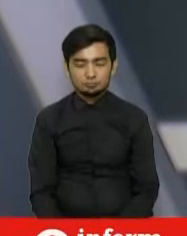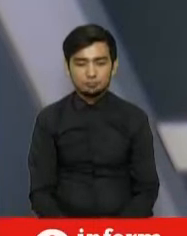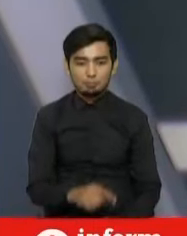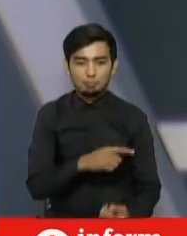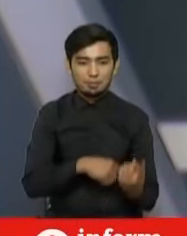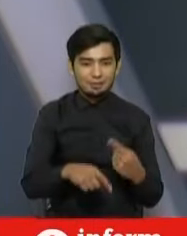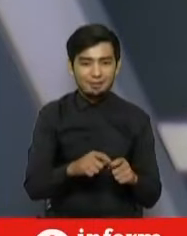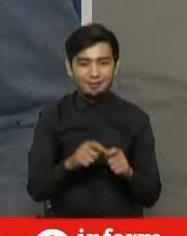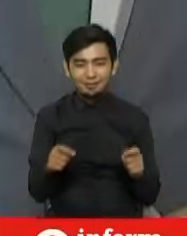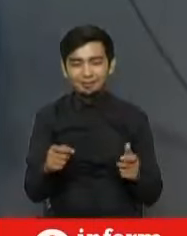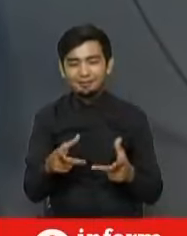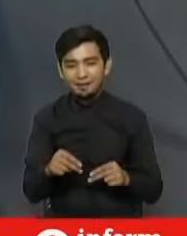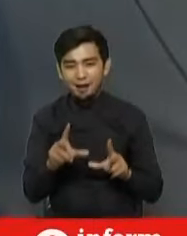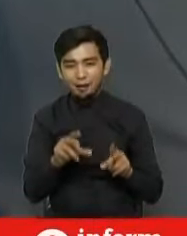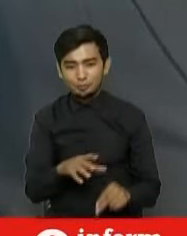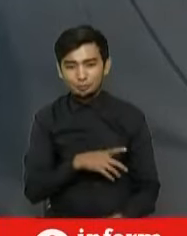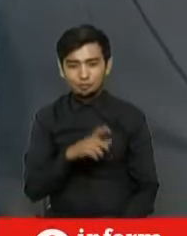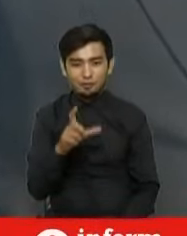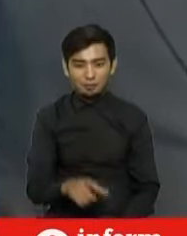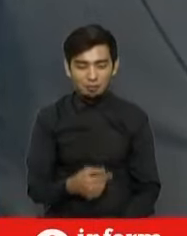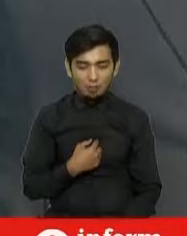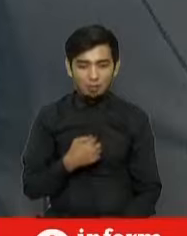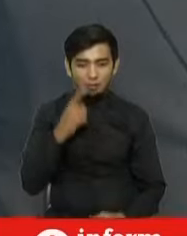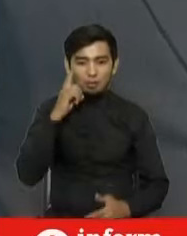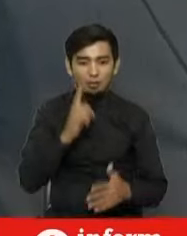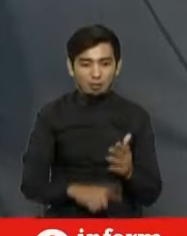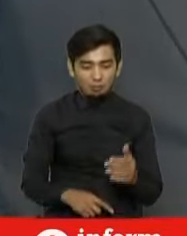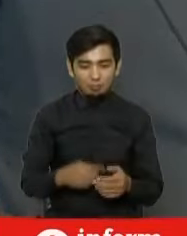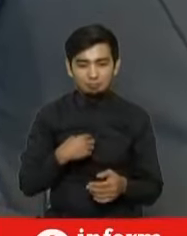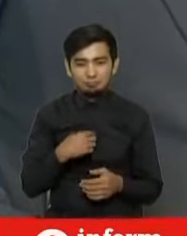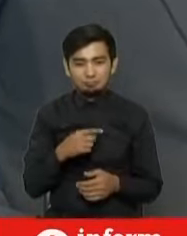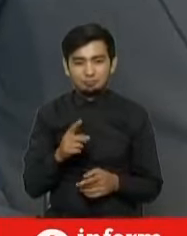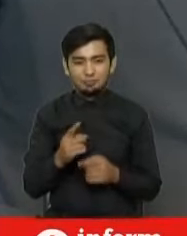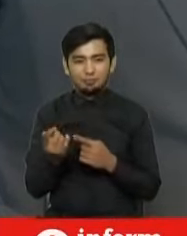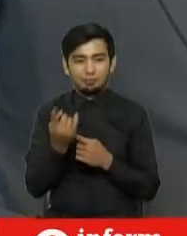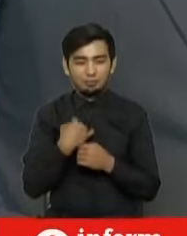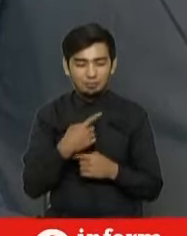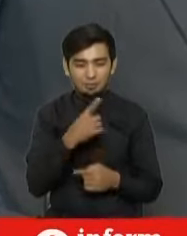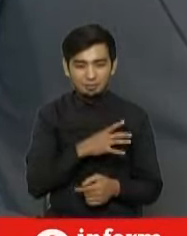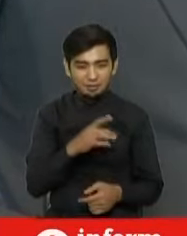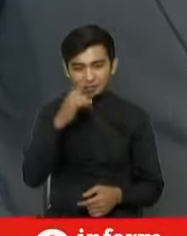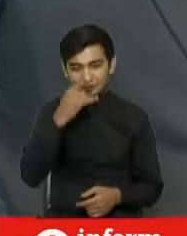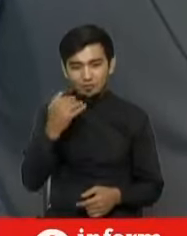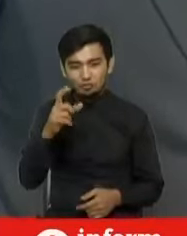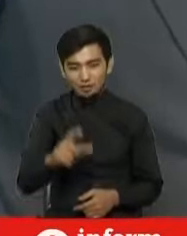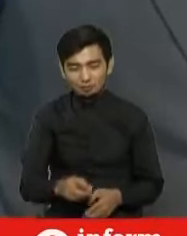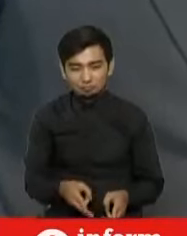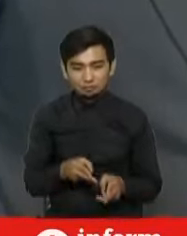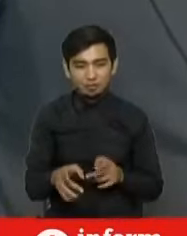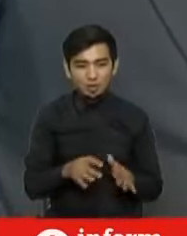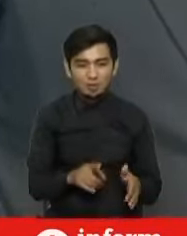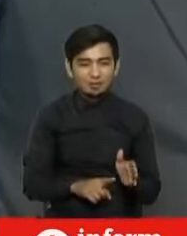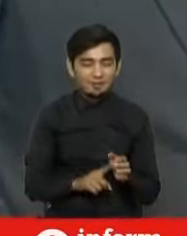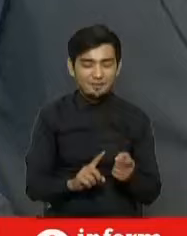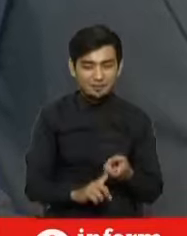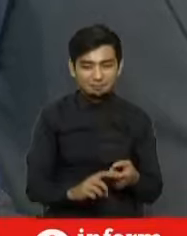Бизнес ашып беруді уәдеткен адамға оңбай алдандық деген бір топ қазақстандық ақшаны алған азаматтың қылмыстық іс бойынша жазалануын